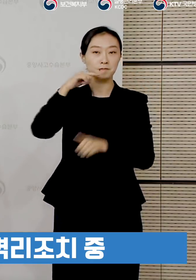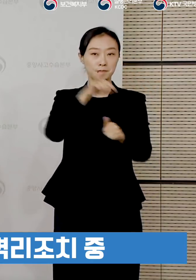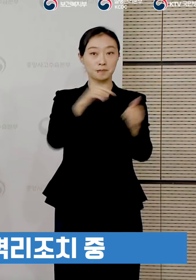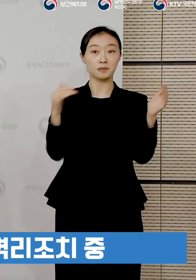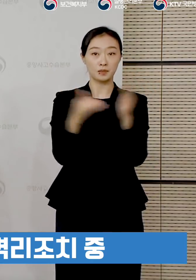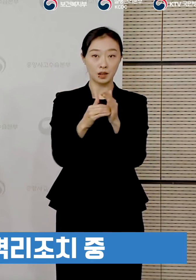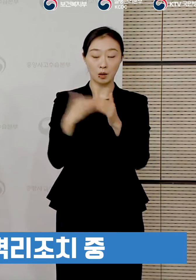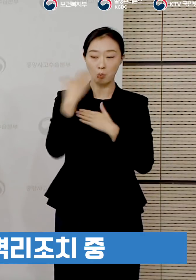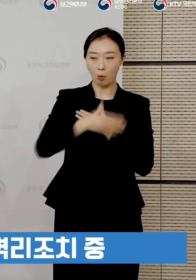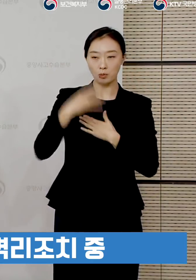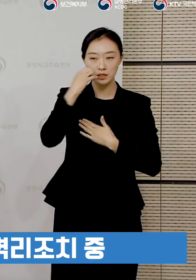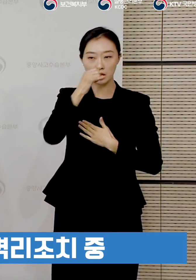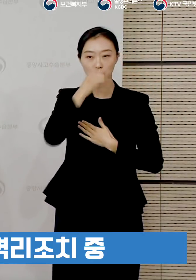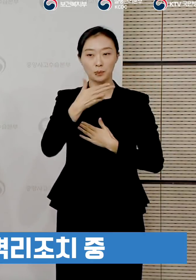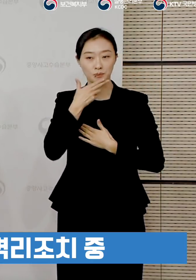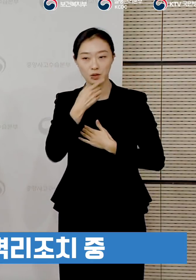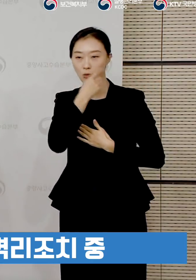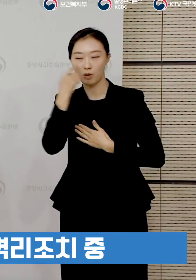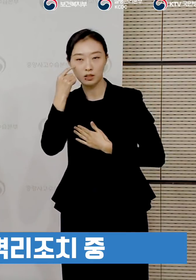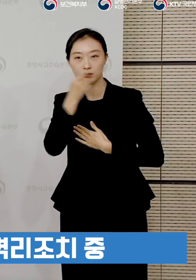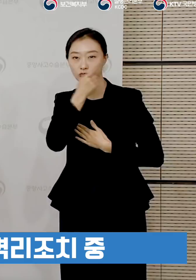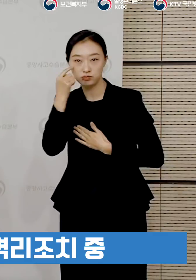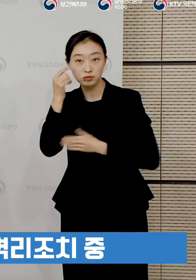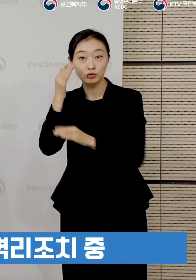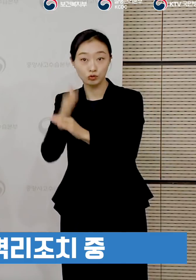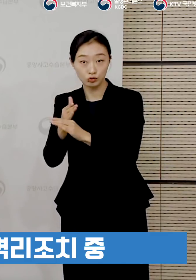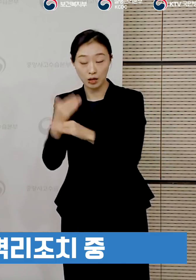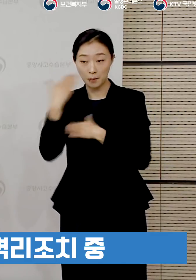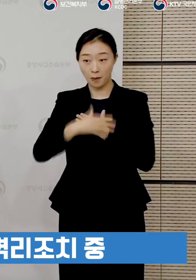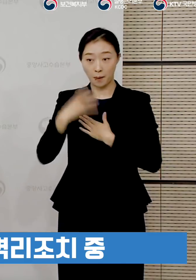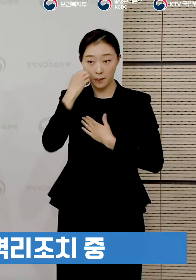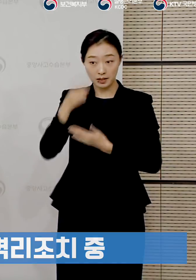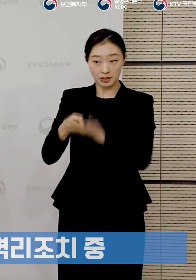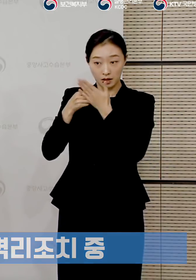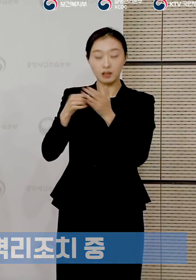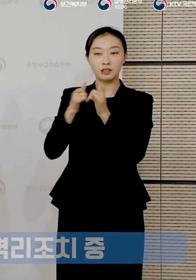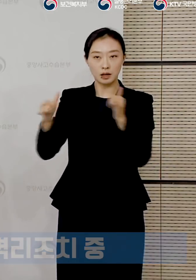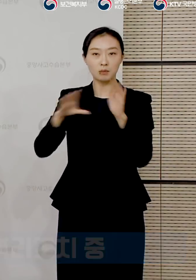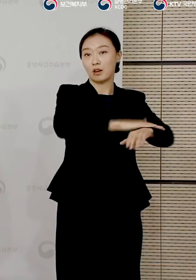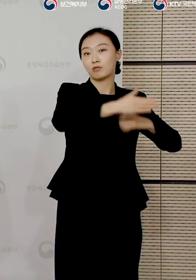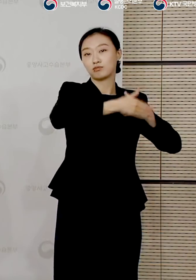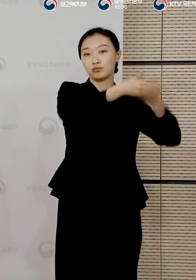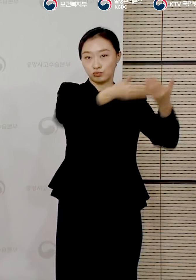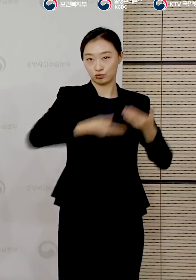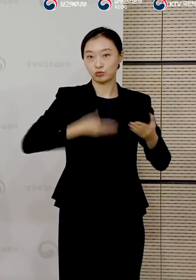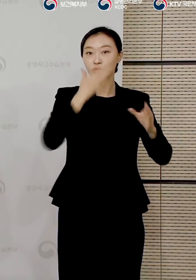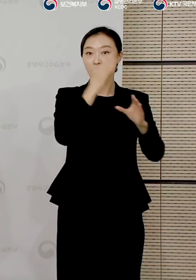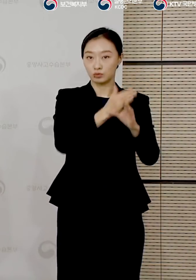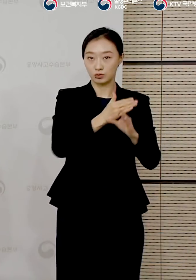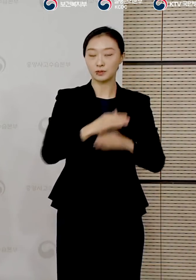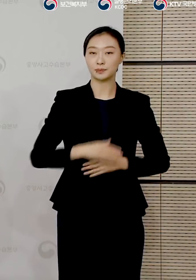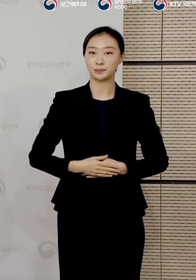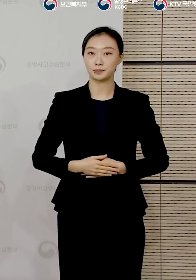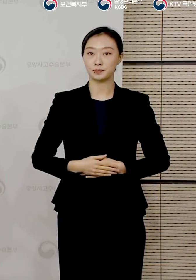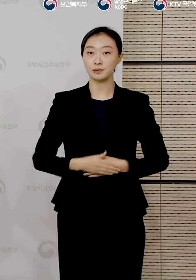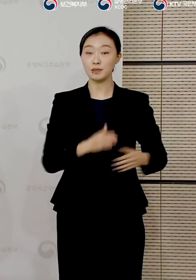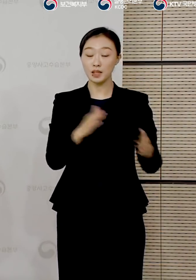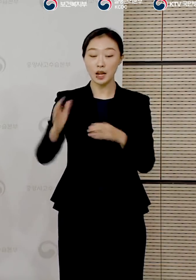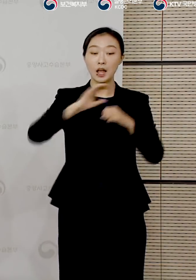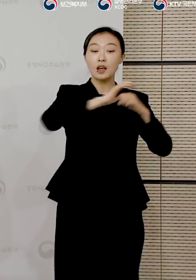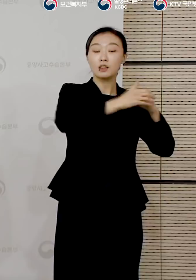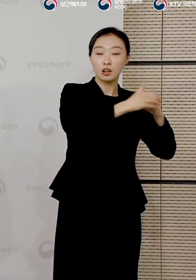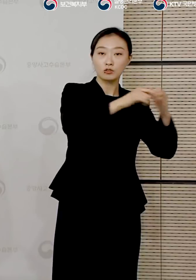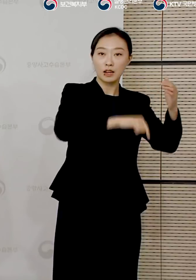증상을 확인하고 있으며 유증상자부터 진단검사를 실시할 계획입니다. 대구의 진단검사